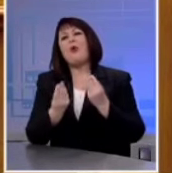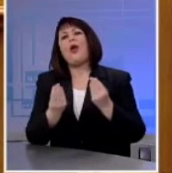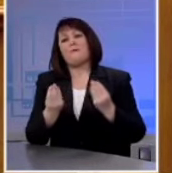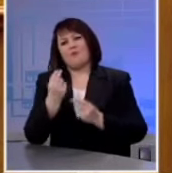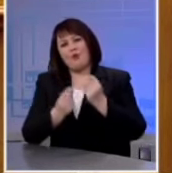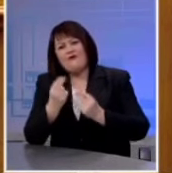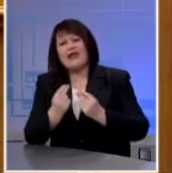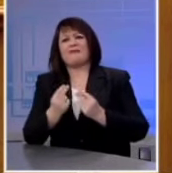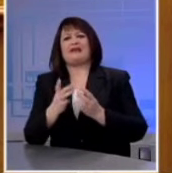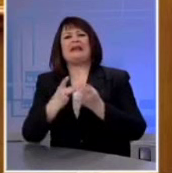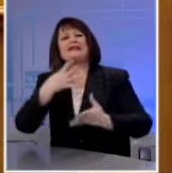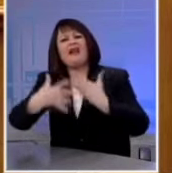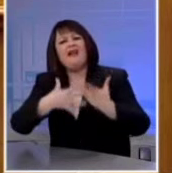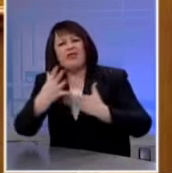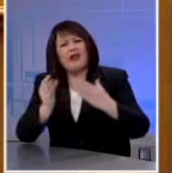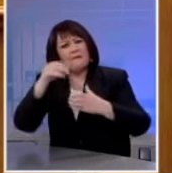Ταλαιπωρημένος από σκάνδαλα,